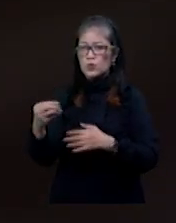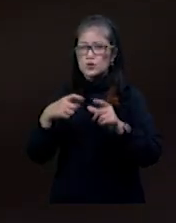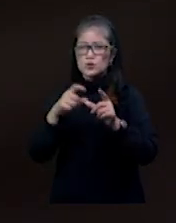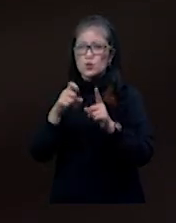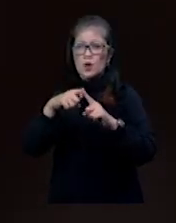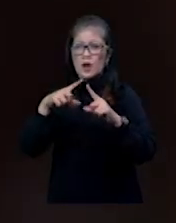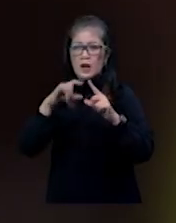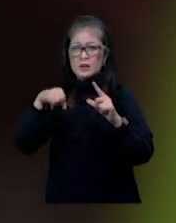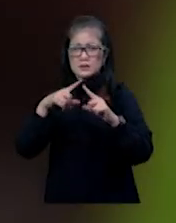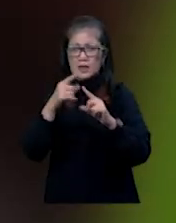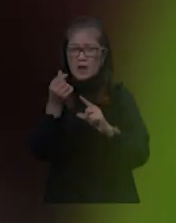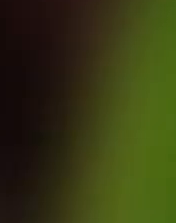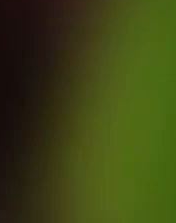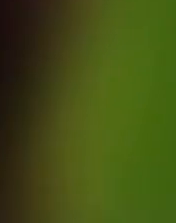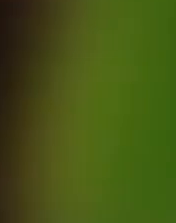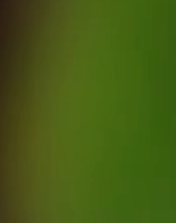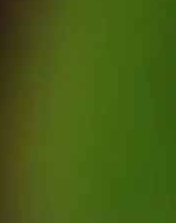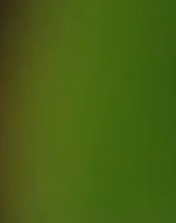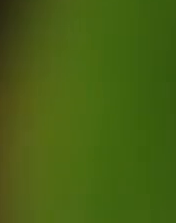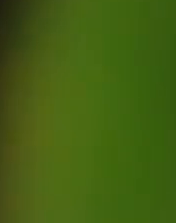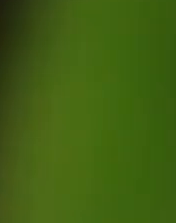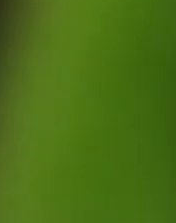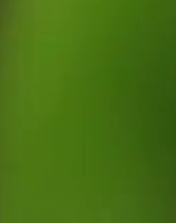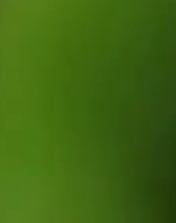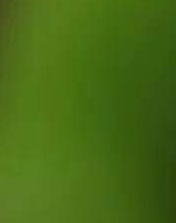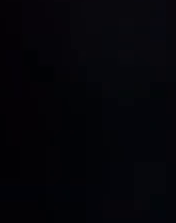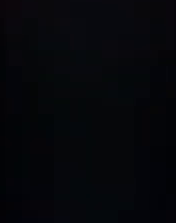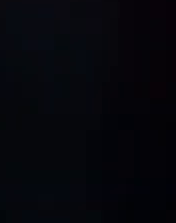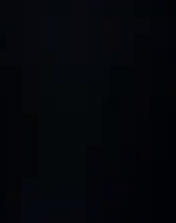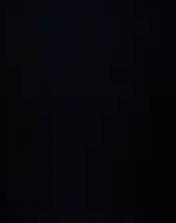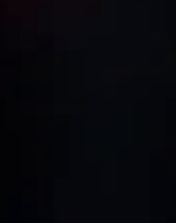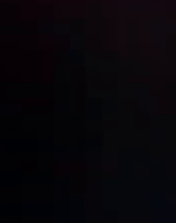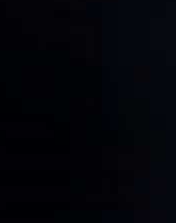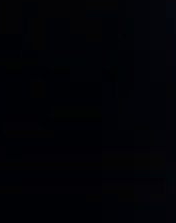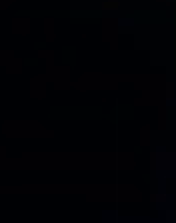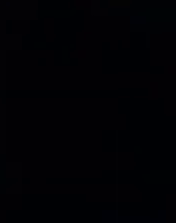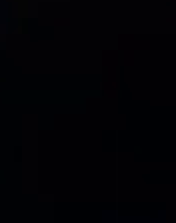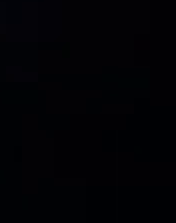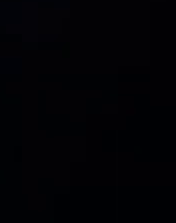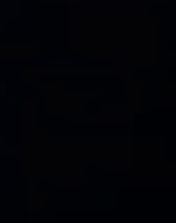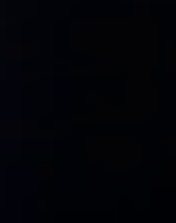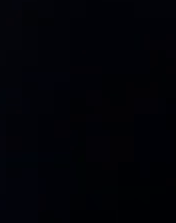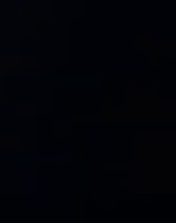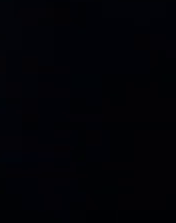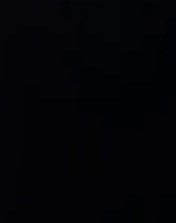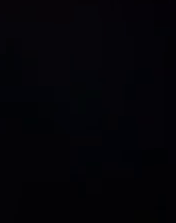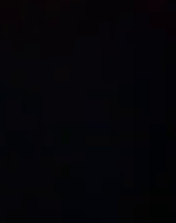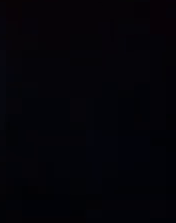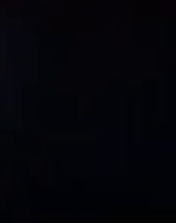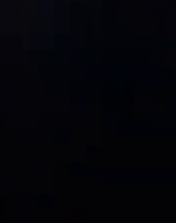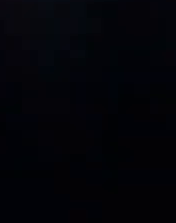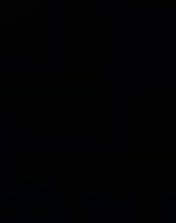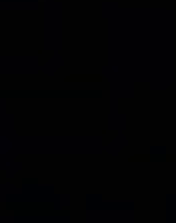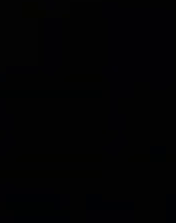terbakar. Diduga percikan api akibat korsleting listrik dari lantai satu. Toko bangunan menyimpan bahan mudah